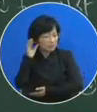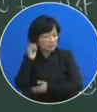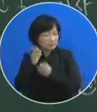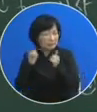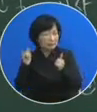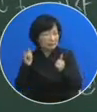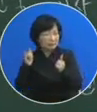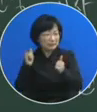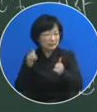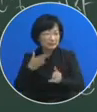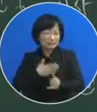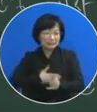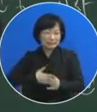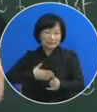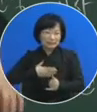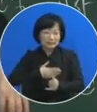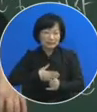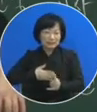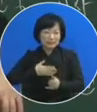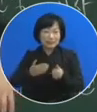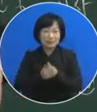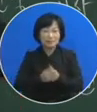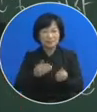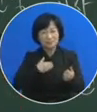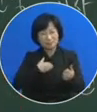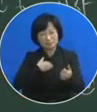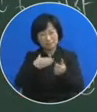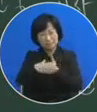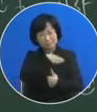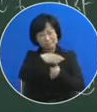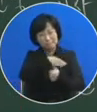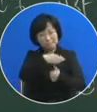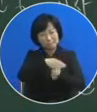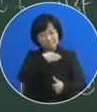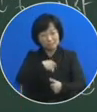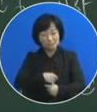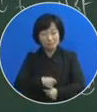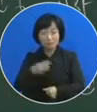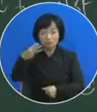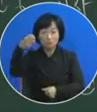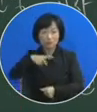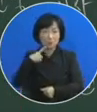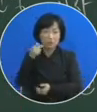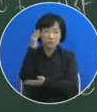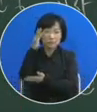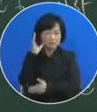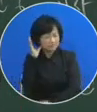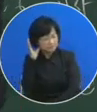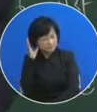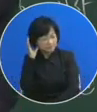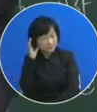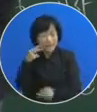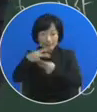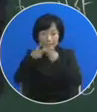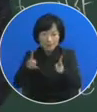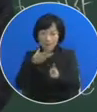하고 우리는 복음을 안 전하고 이렇게 이해를 하려고 합니다. And since I keep saying this, other people in other denominations might feel bad about my sermon, saying that, oh, you're the